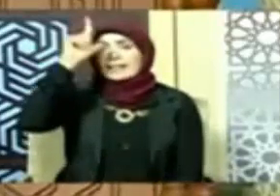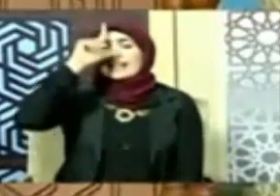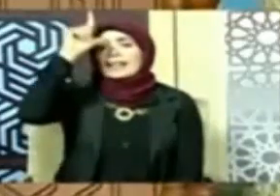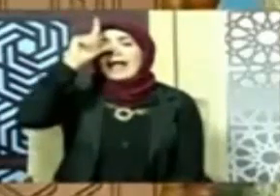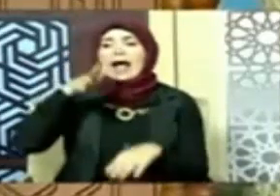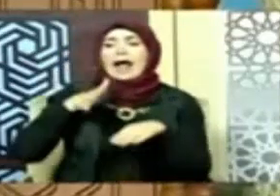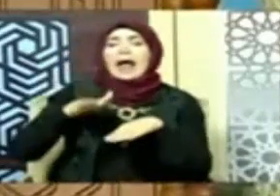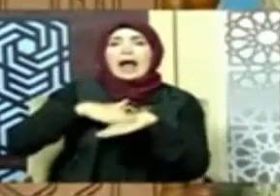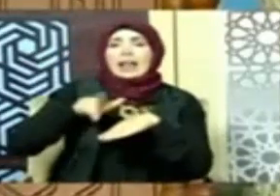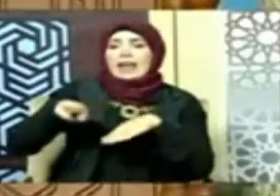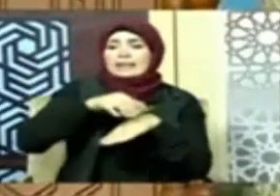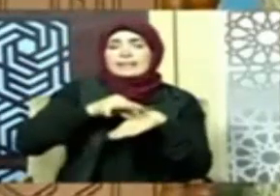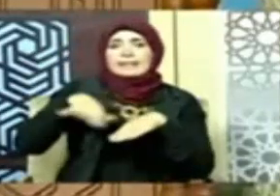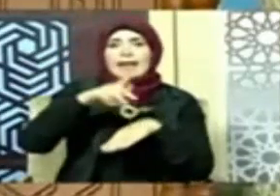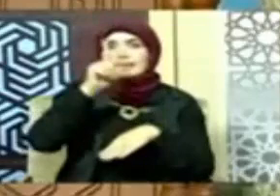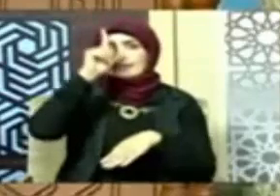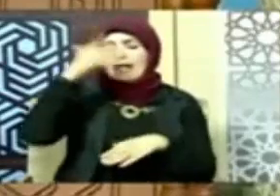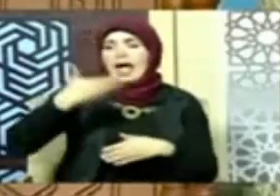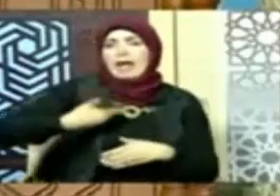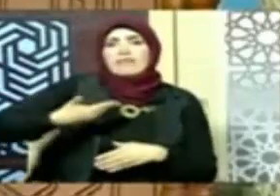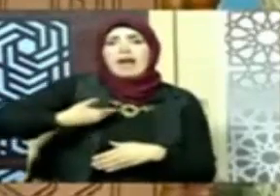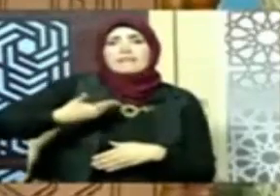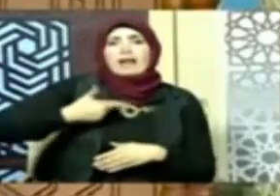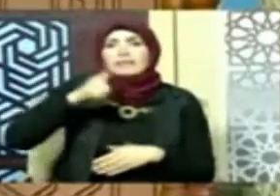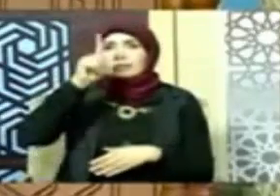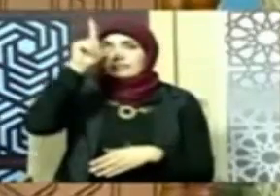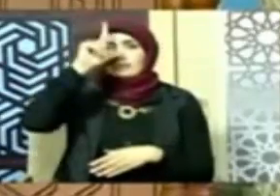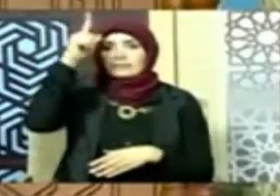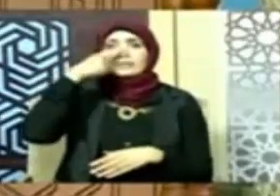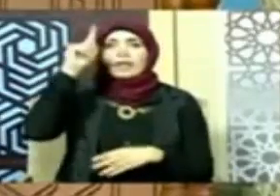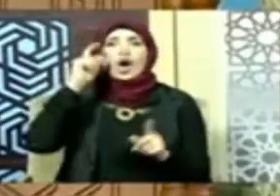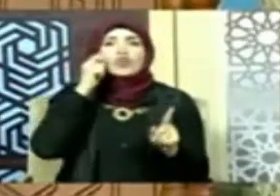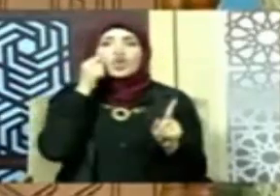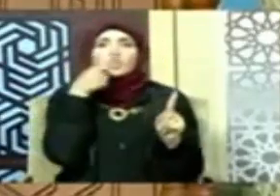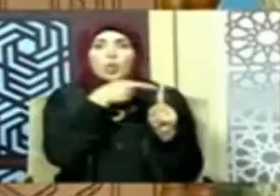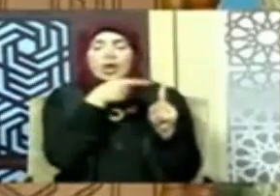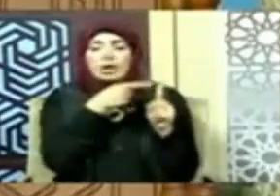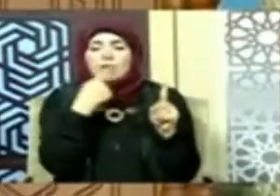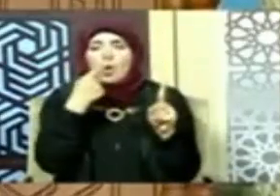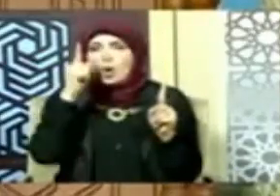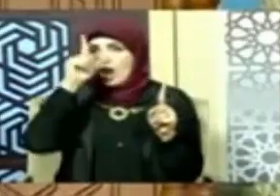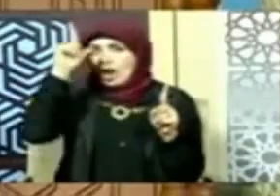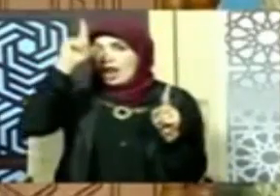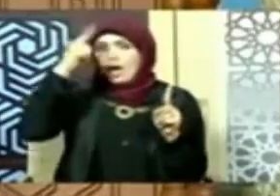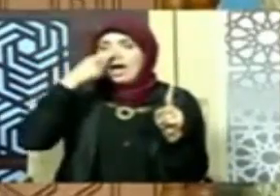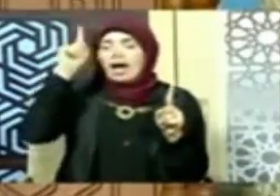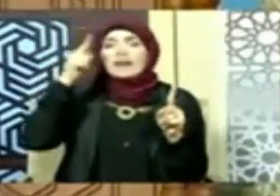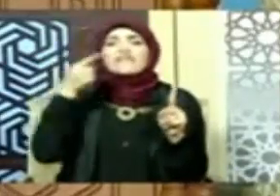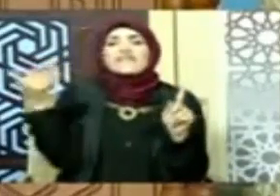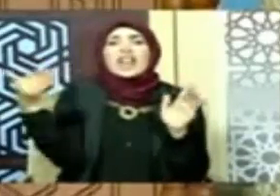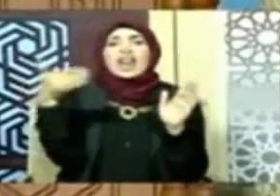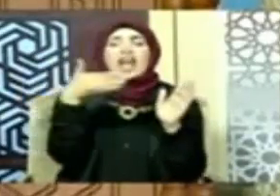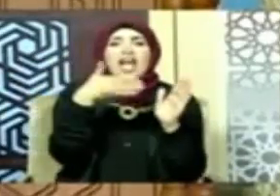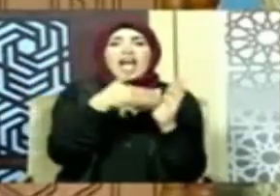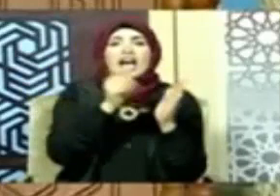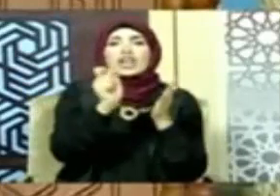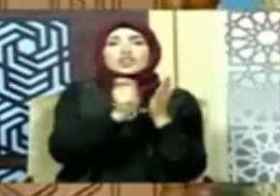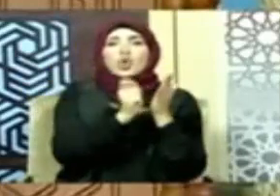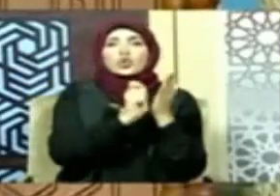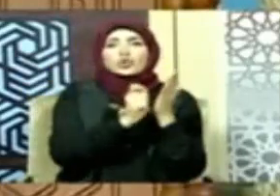يزال الرجل يذهب بنفسه حتى يكتب